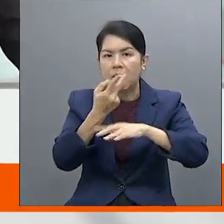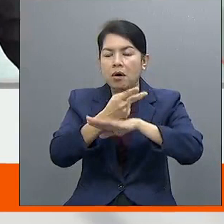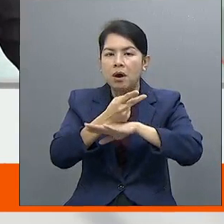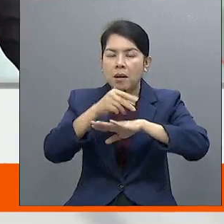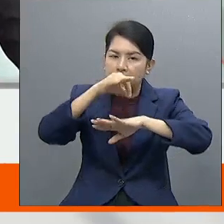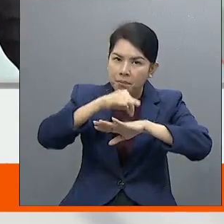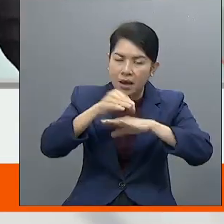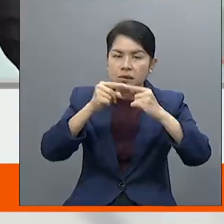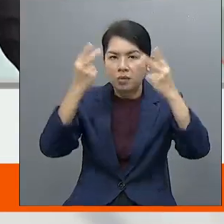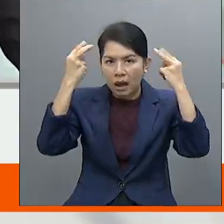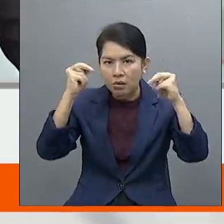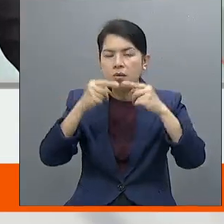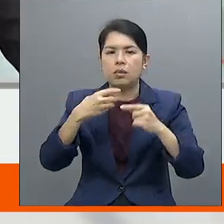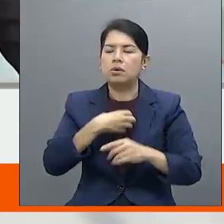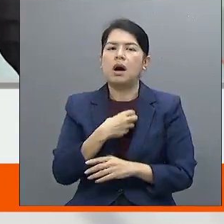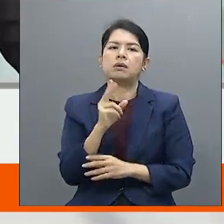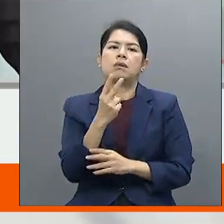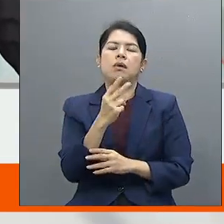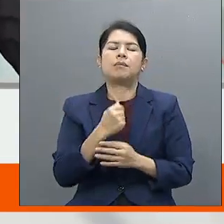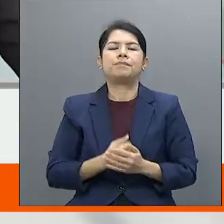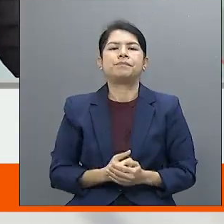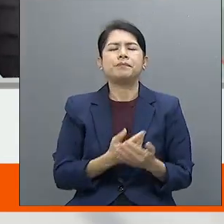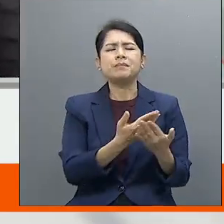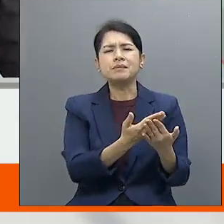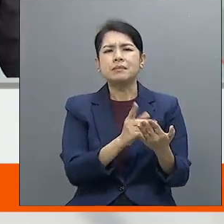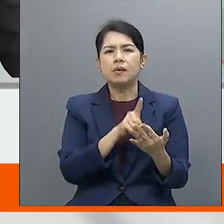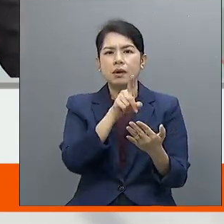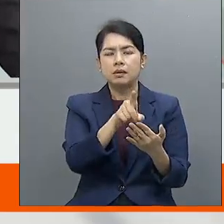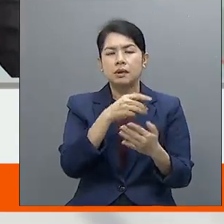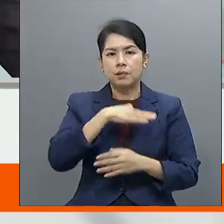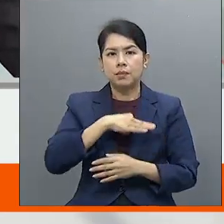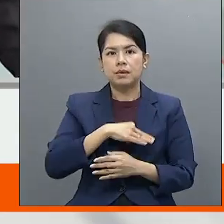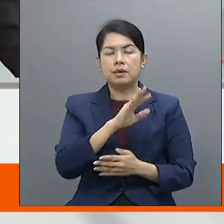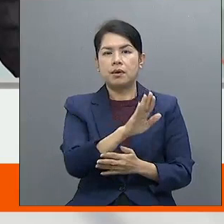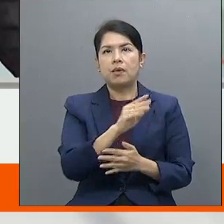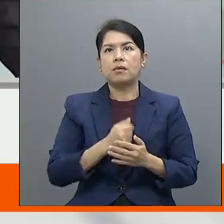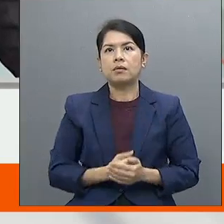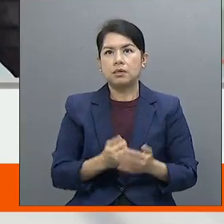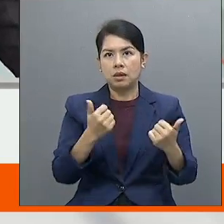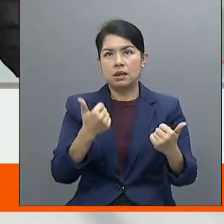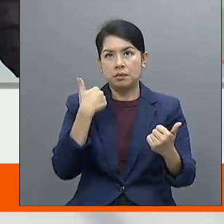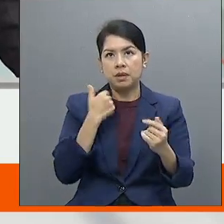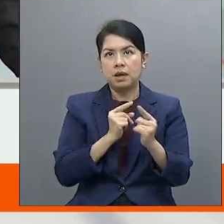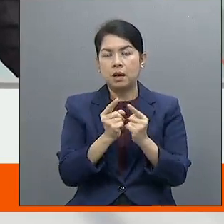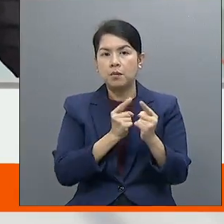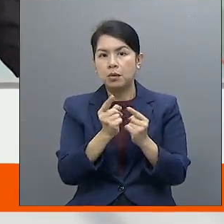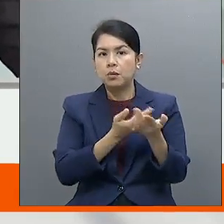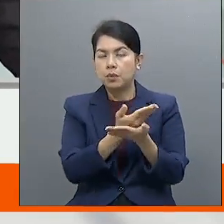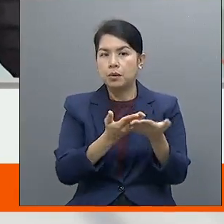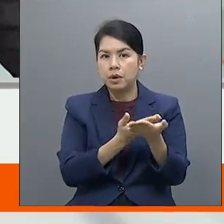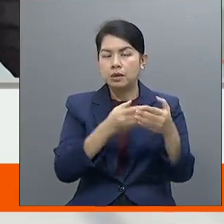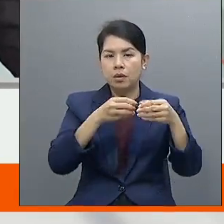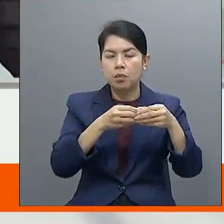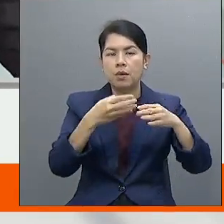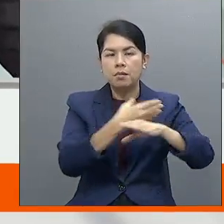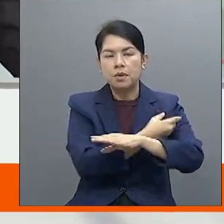แต่ว่าระยะเวลาระหว่างนี้เนี่ยมันถ้าในมุมมองอาจารย์นะคะมองว่าจะยังมีการพูดคุยกันเกิดขึ้นได้ไหมระหว่างเพื่อไทยกับก้า